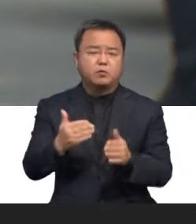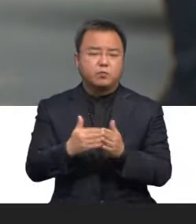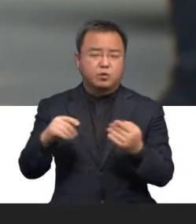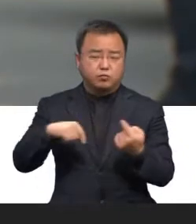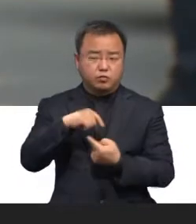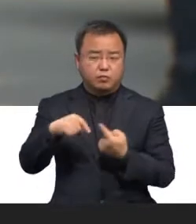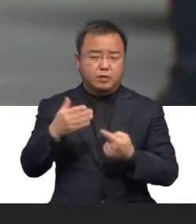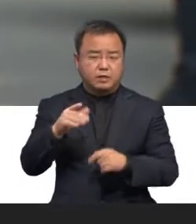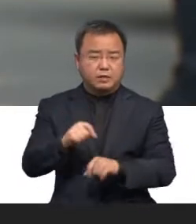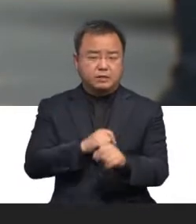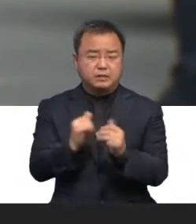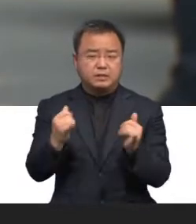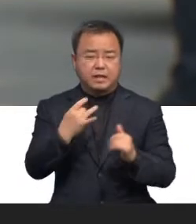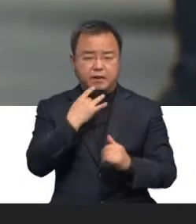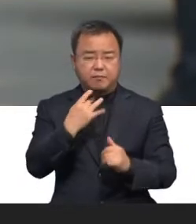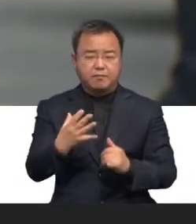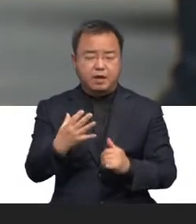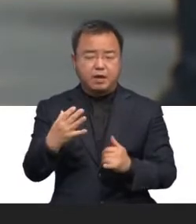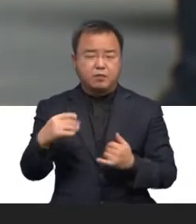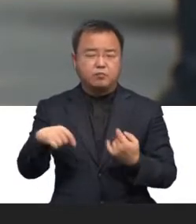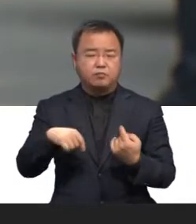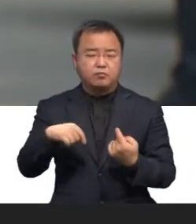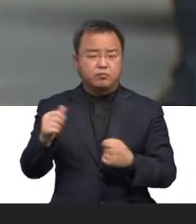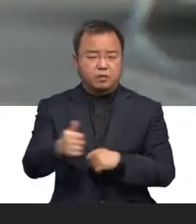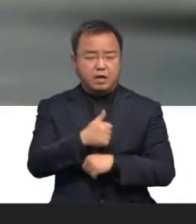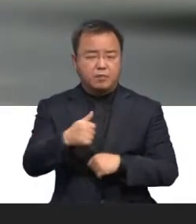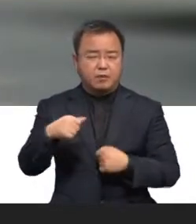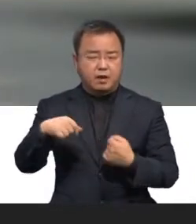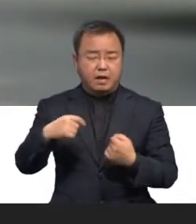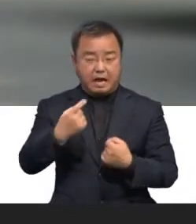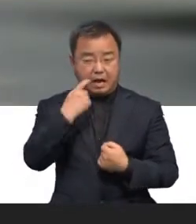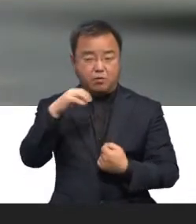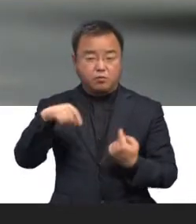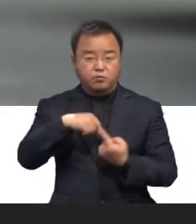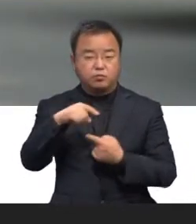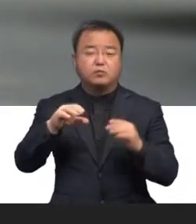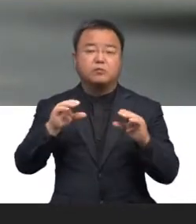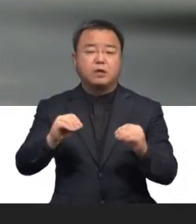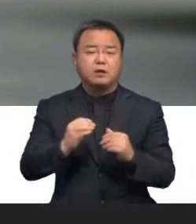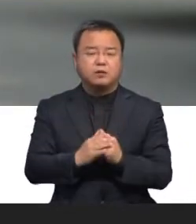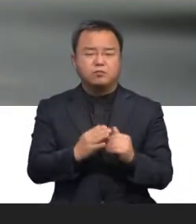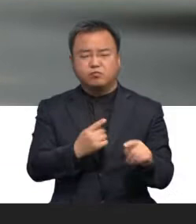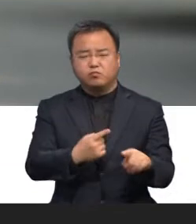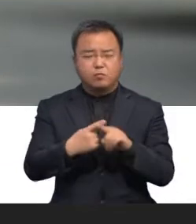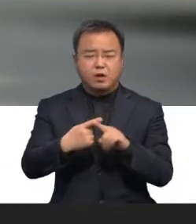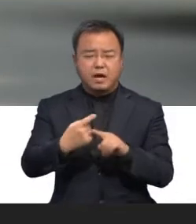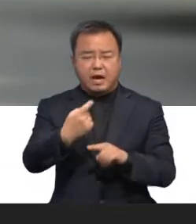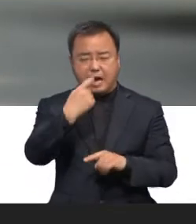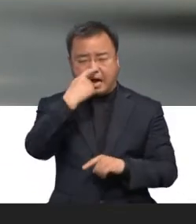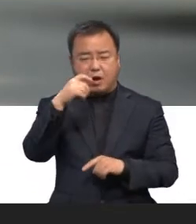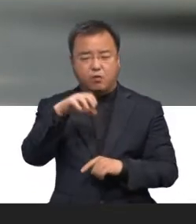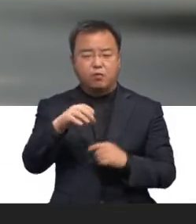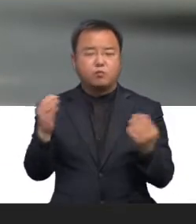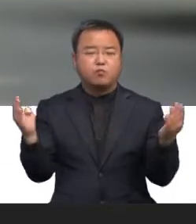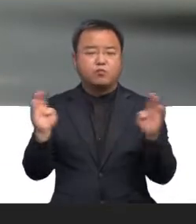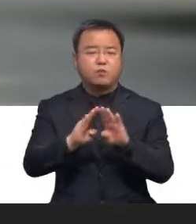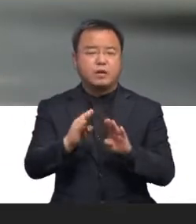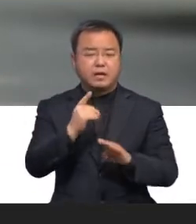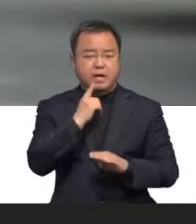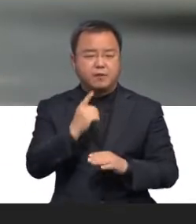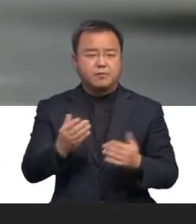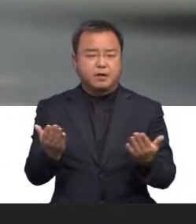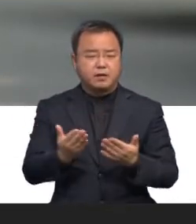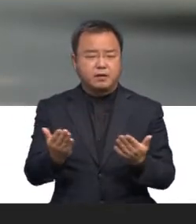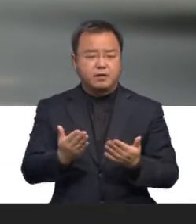출입하는 학원은 운영을 중단시켰습니다. 무작정 학원 문을 닫으라고 하는 것은 전국